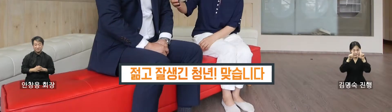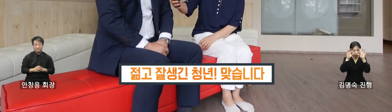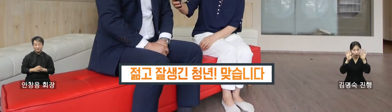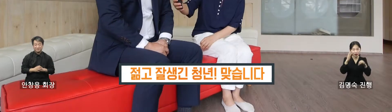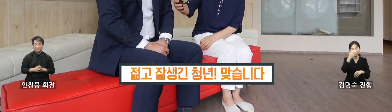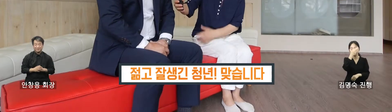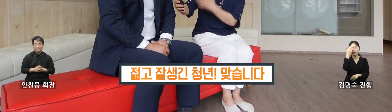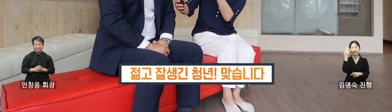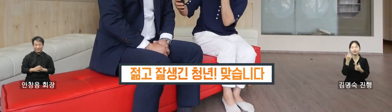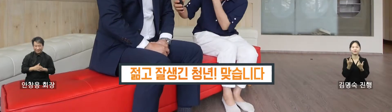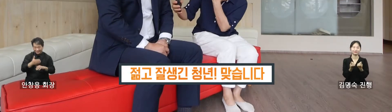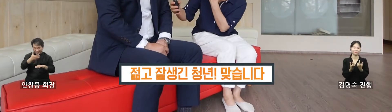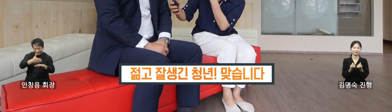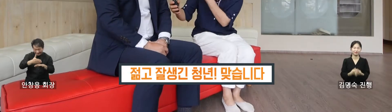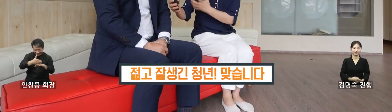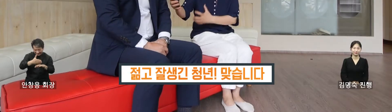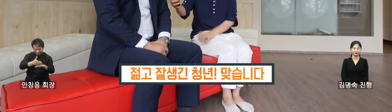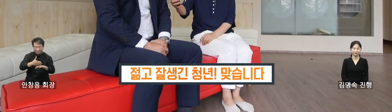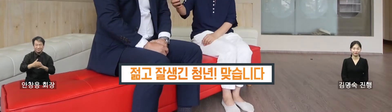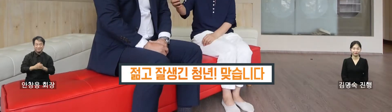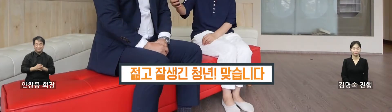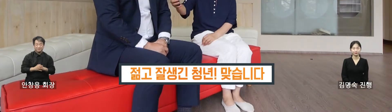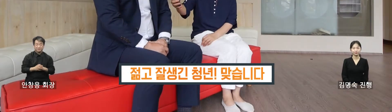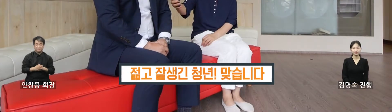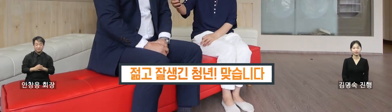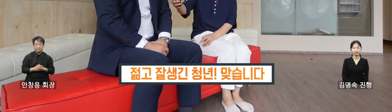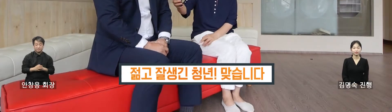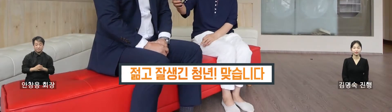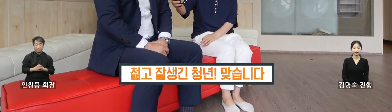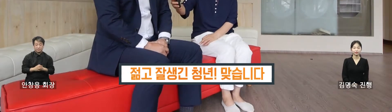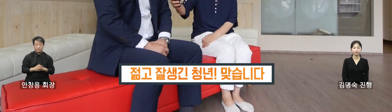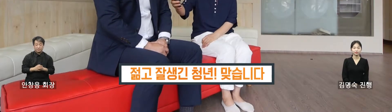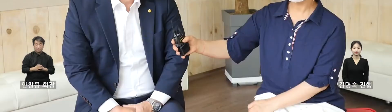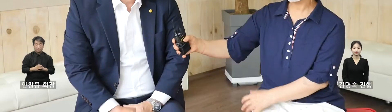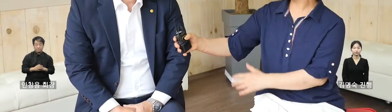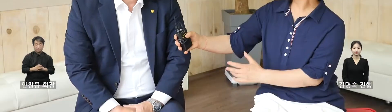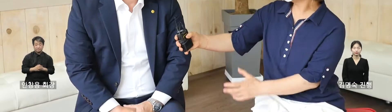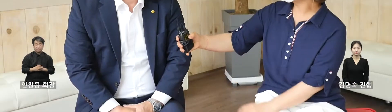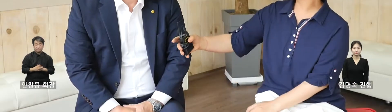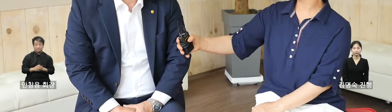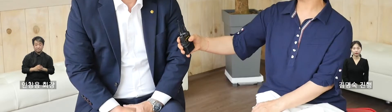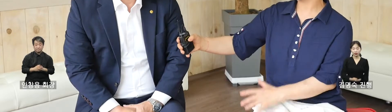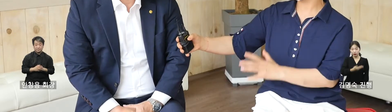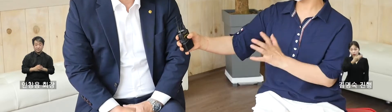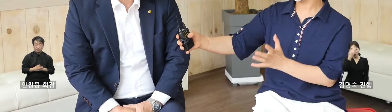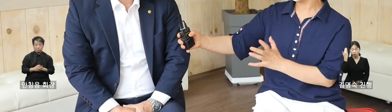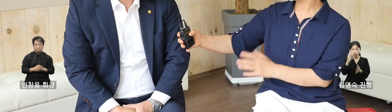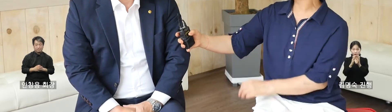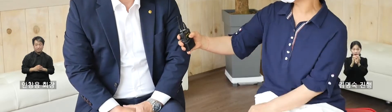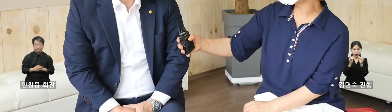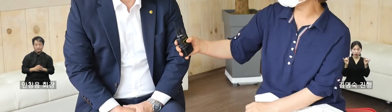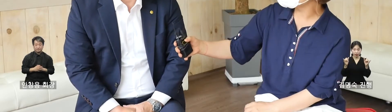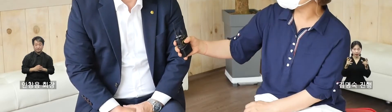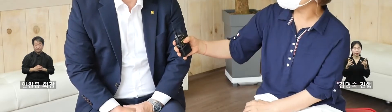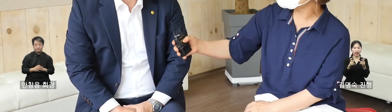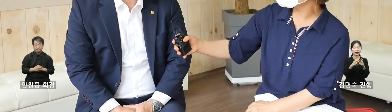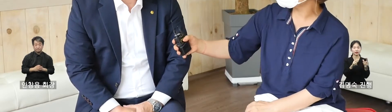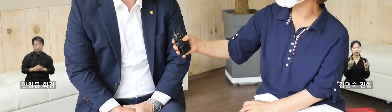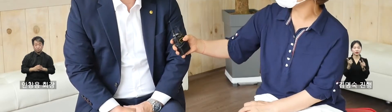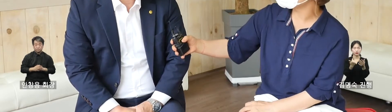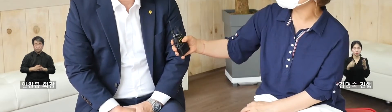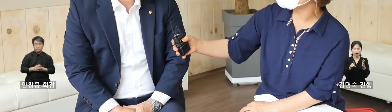같으세요. 가리스네도 불구하고. 네. 아, 이게 젊으신 분이 우리 또 장애인들을 위해서